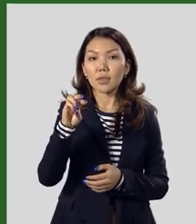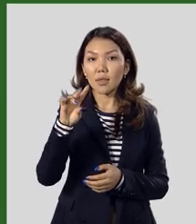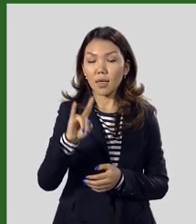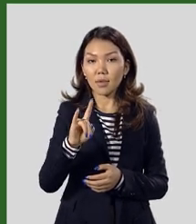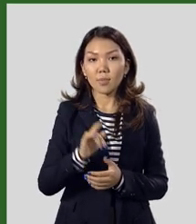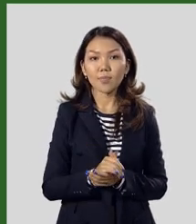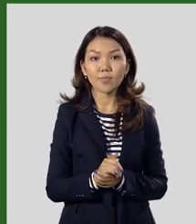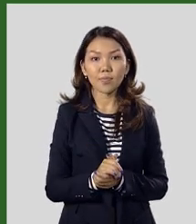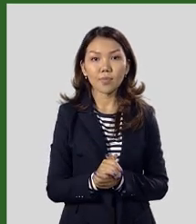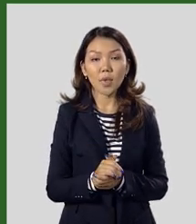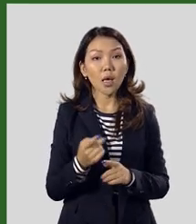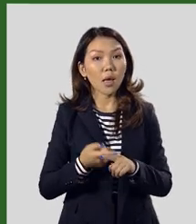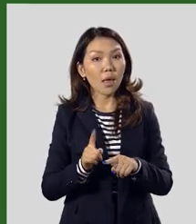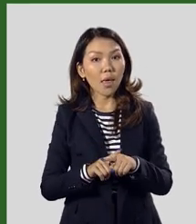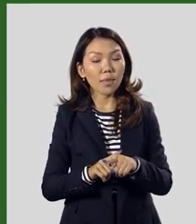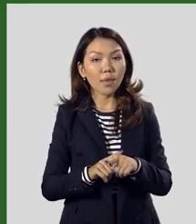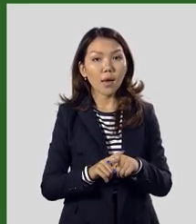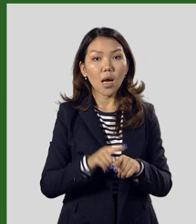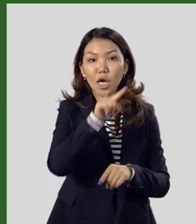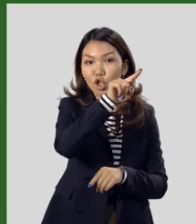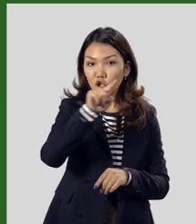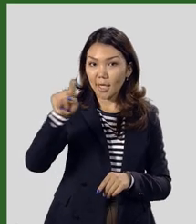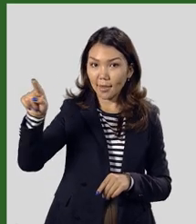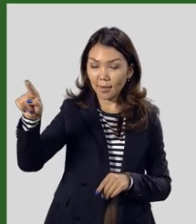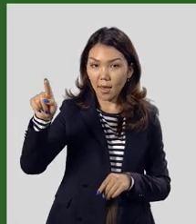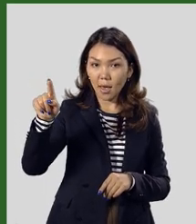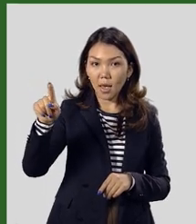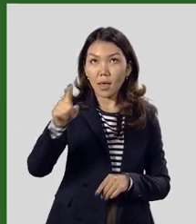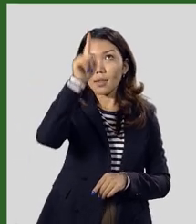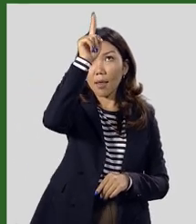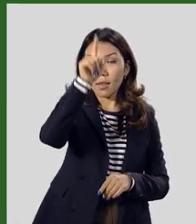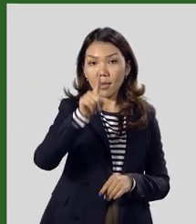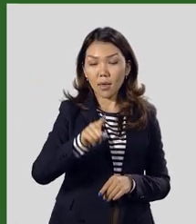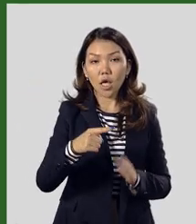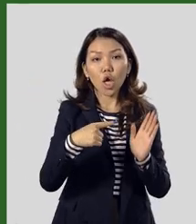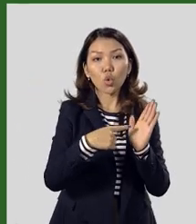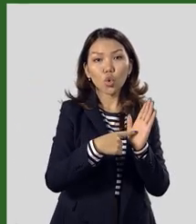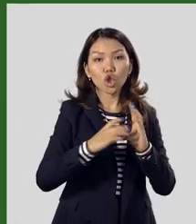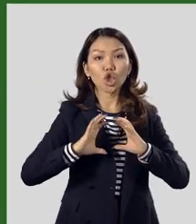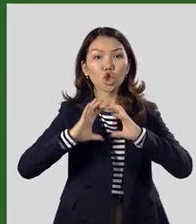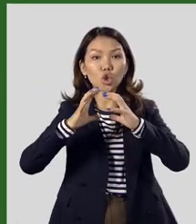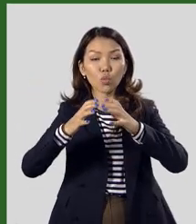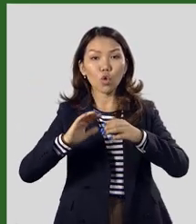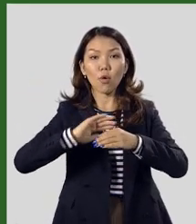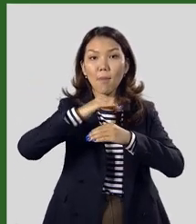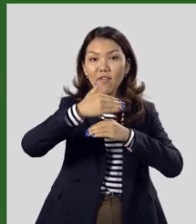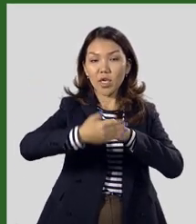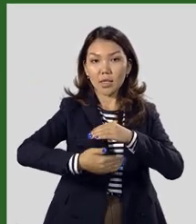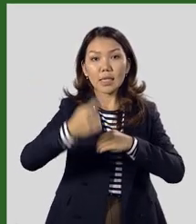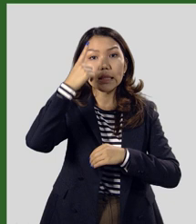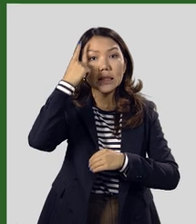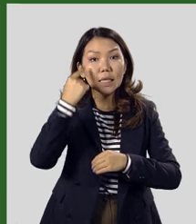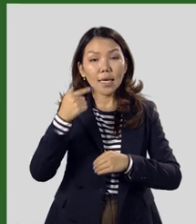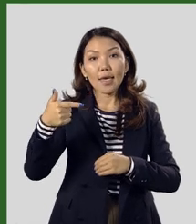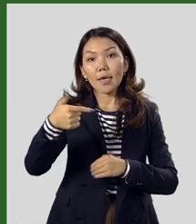Географические координаты – это широта и долгота точки земной поверхности. Зная